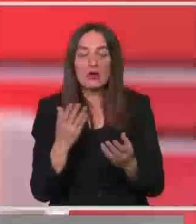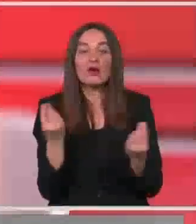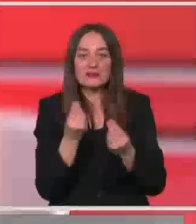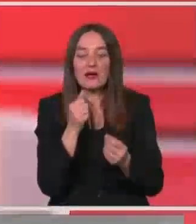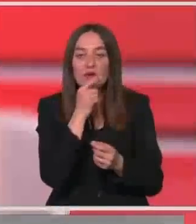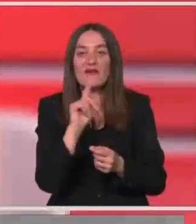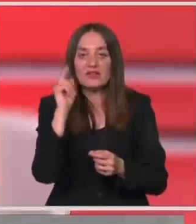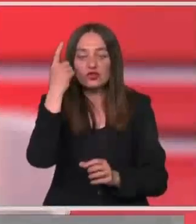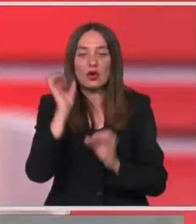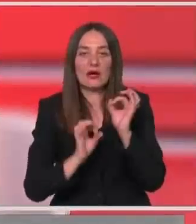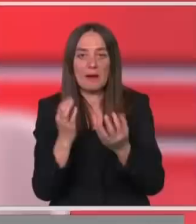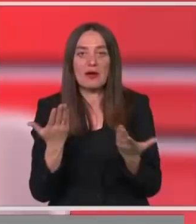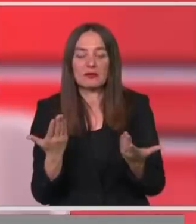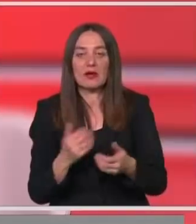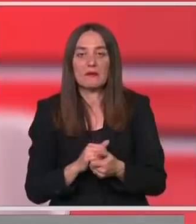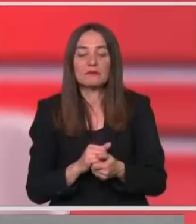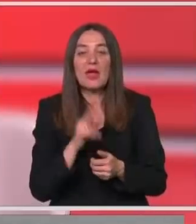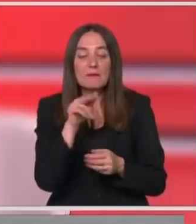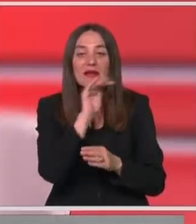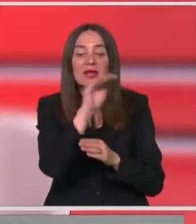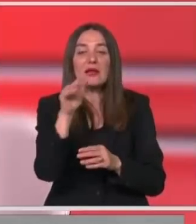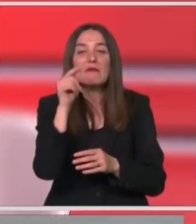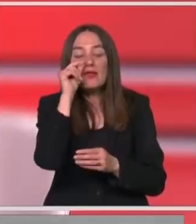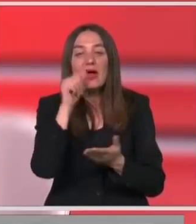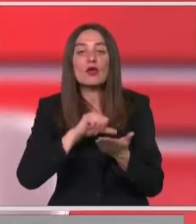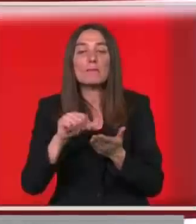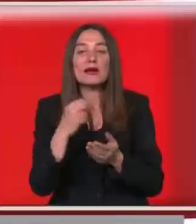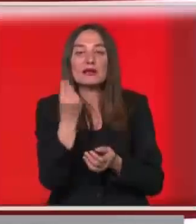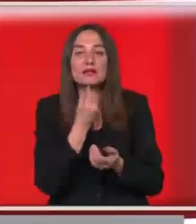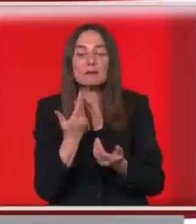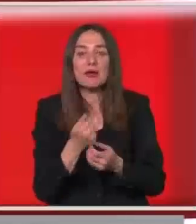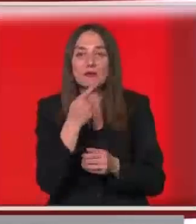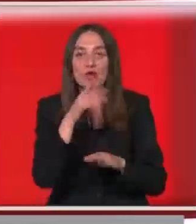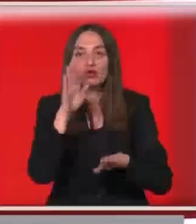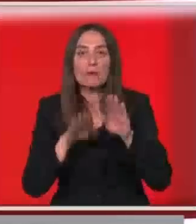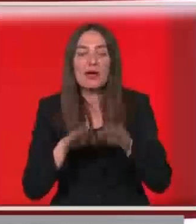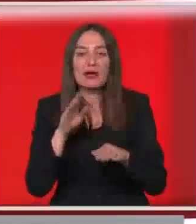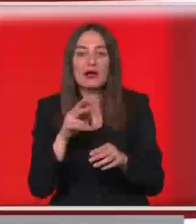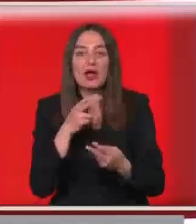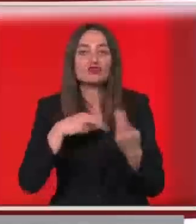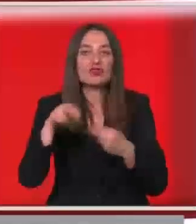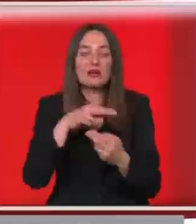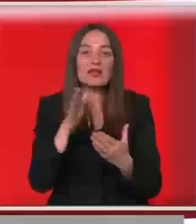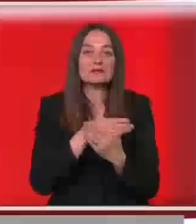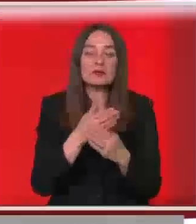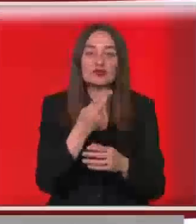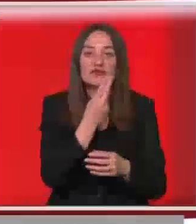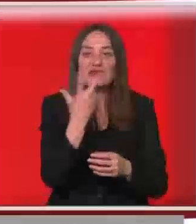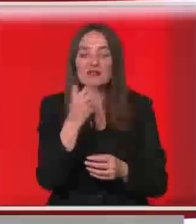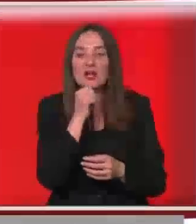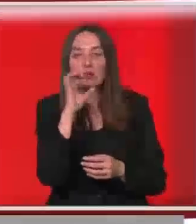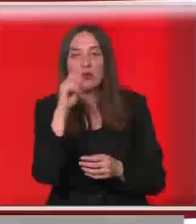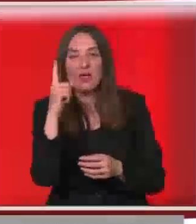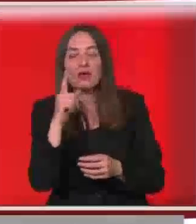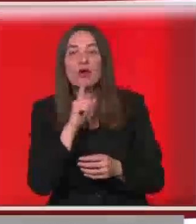toliko visoka kamatna stopa. Mislim, da li imate preporuku od Narodne banke mere, Srbije? To su ove, kao ove mere o šetnja između 23.01